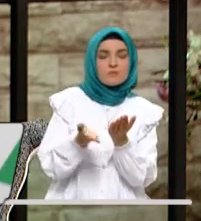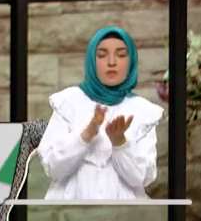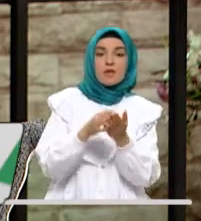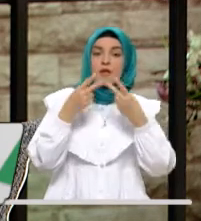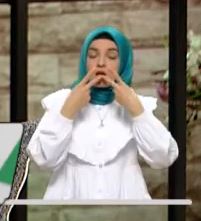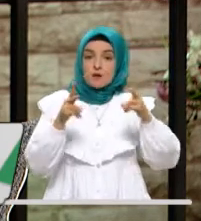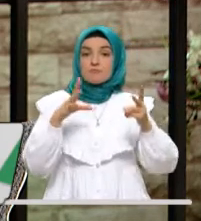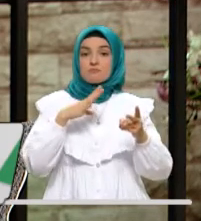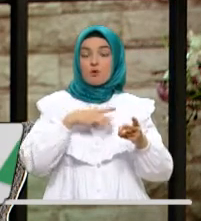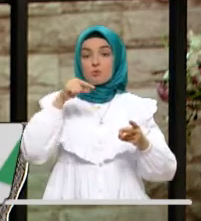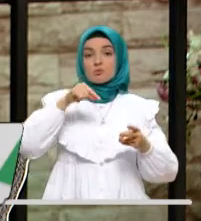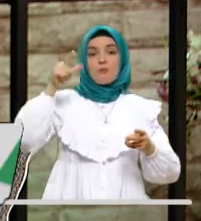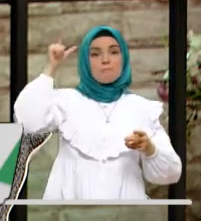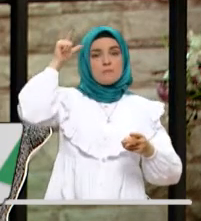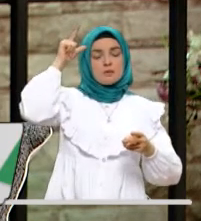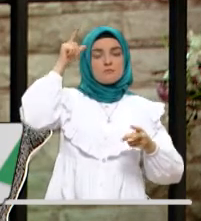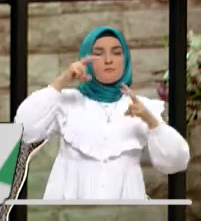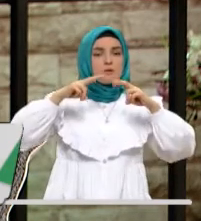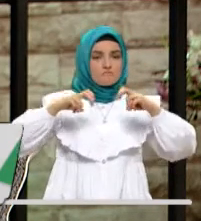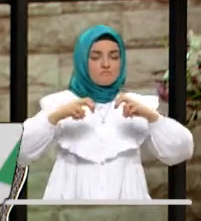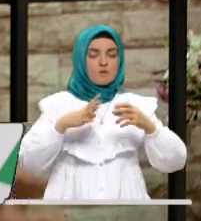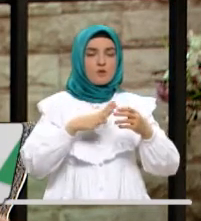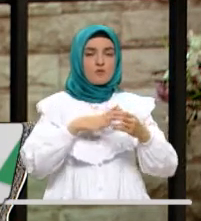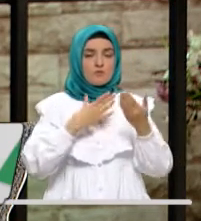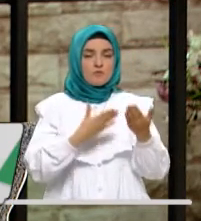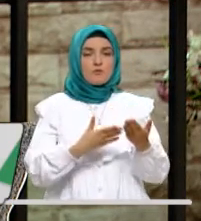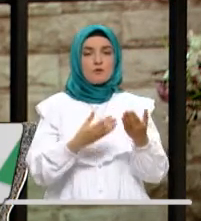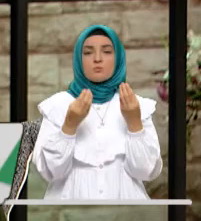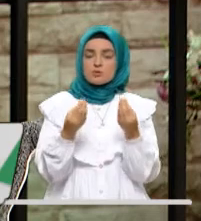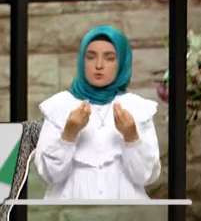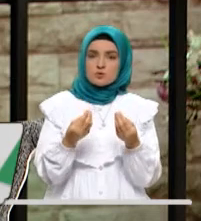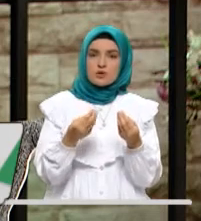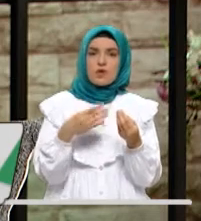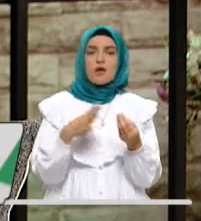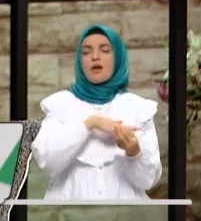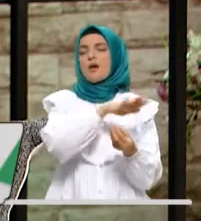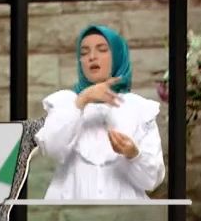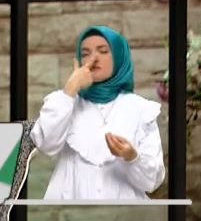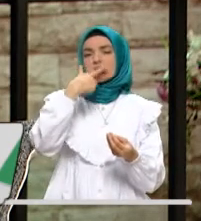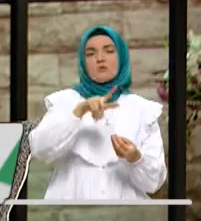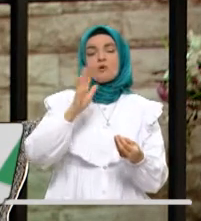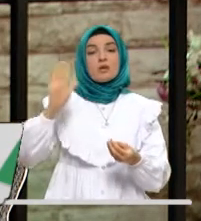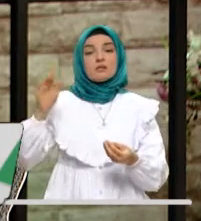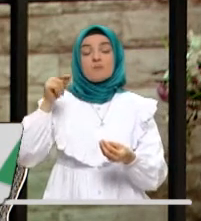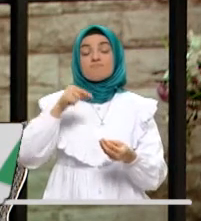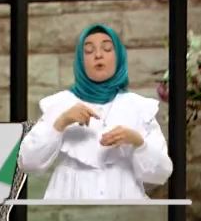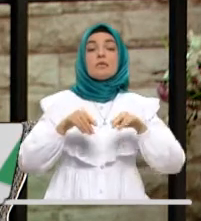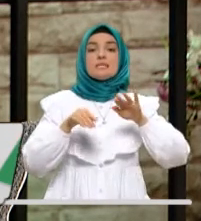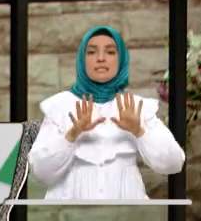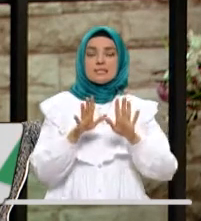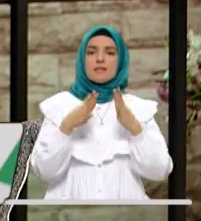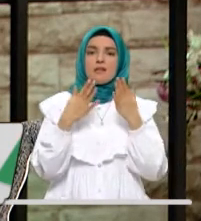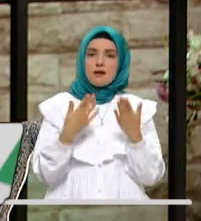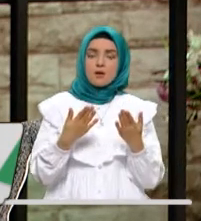bunlar bilimsel veriler. Tabii ki teknoloji çok güzel. Hani bırakalım her şeyi, hepimiz köyümüze dönelim. Böyle bir lüksümüz yok. Ama